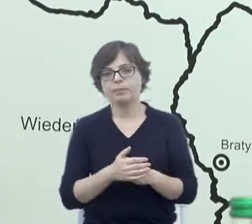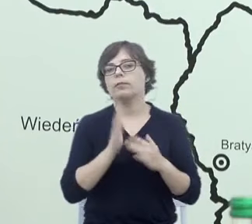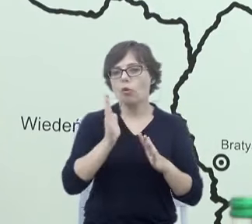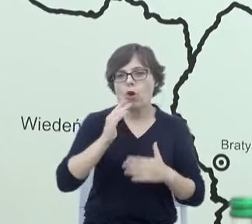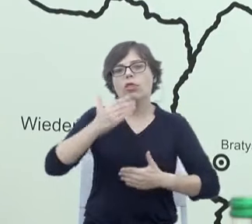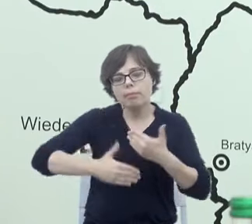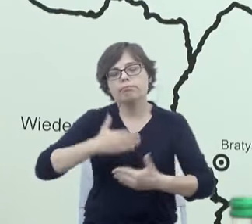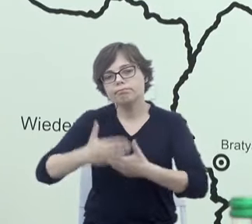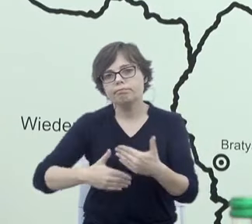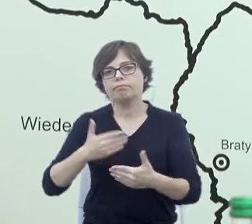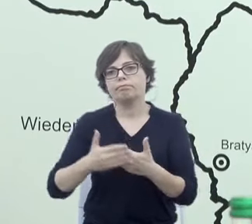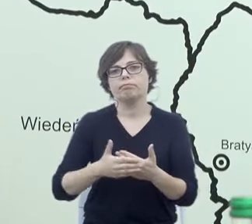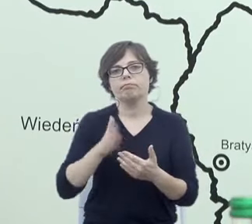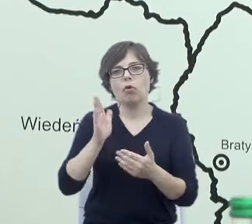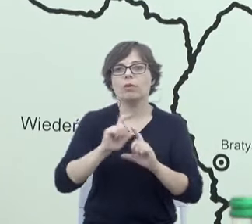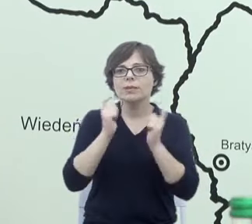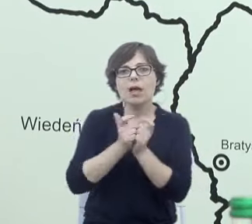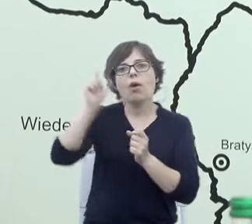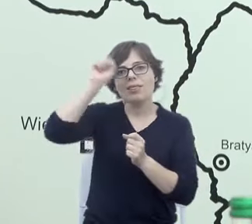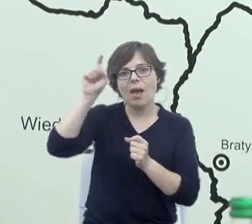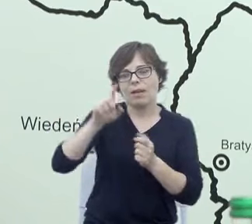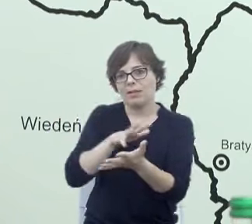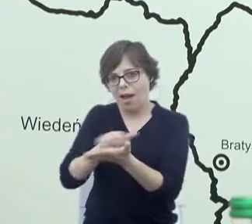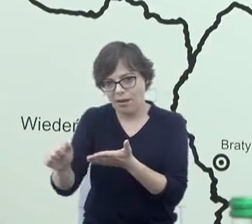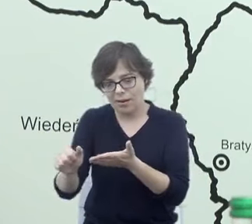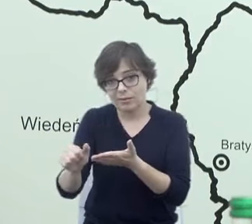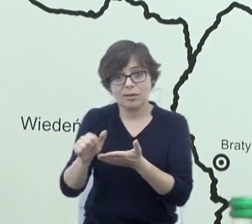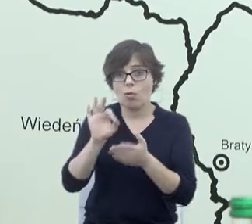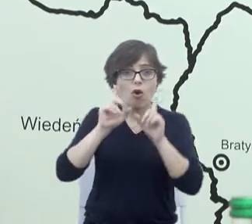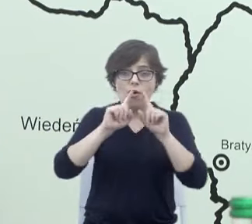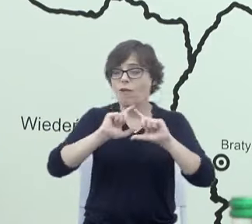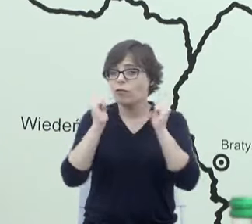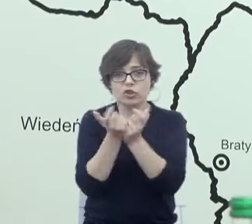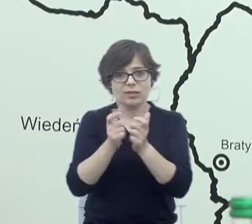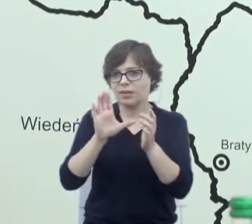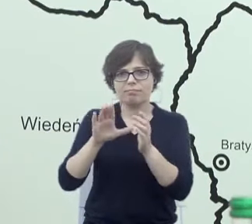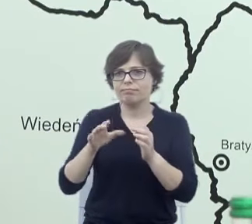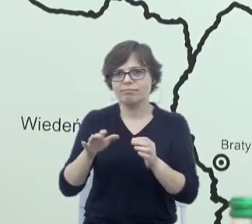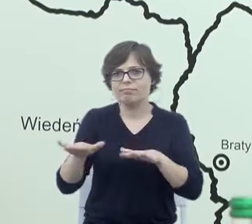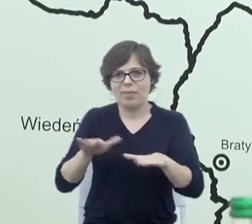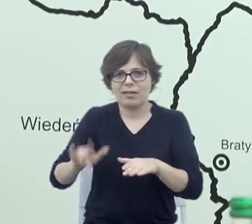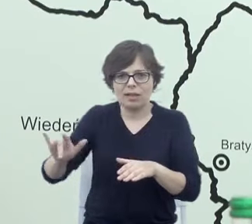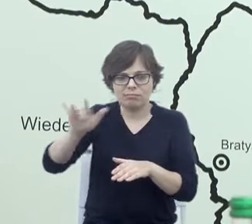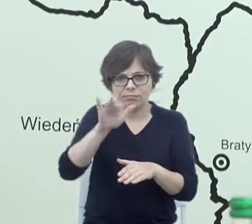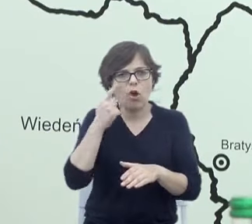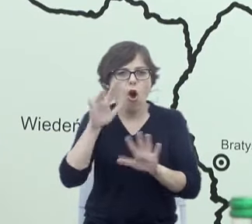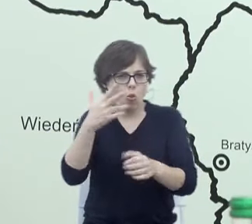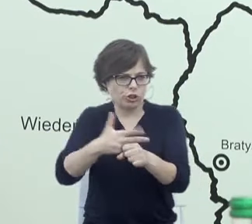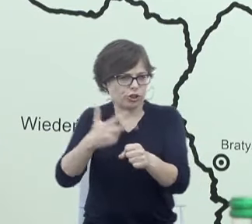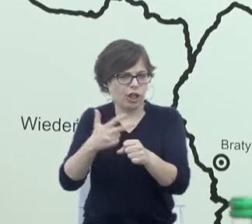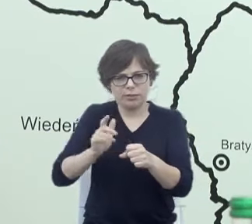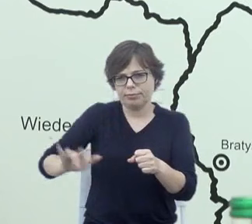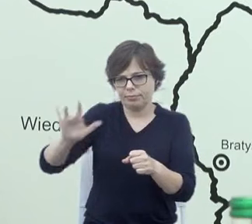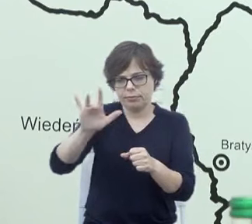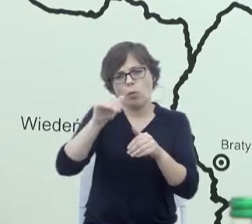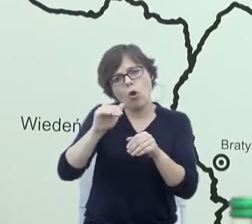sam przebieg tej agresji niemieckiej. W tych miejscowościach wszystkich, ja ich naliczyłem tam około 30, w tym rejonie, może